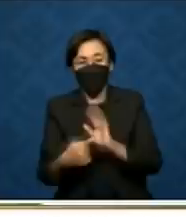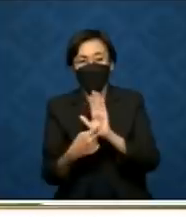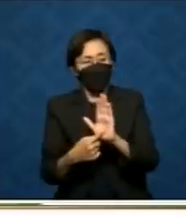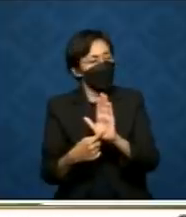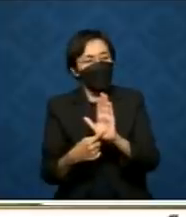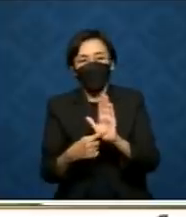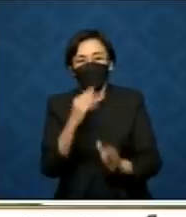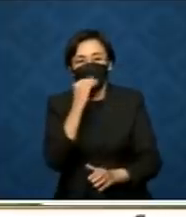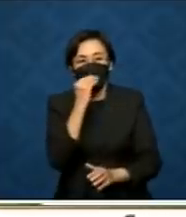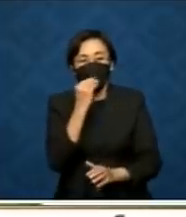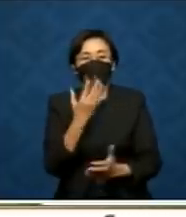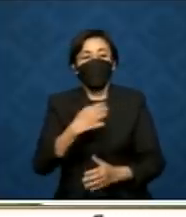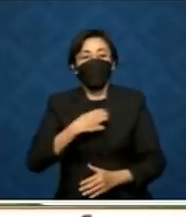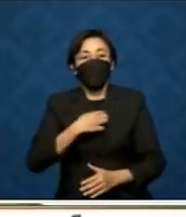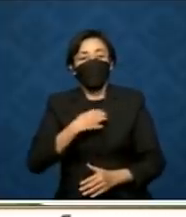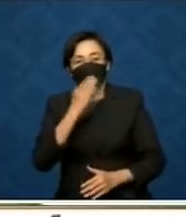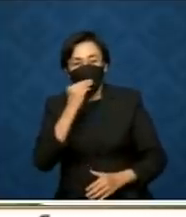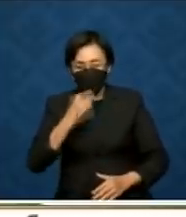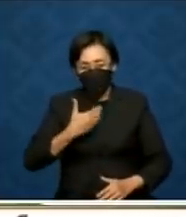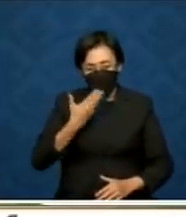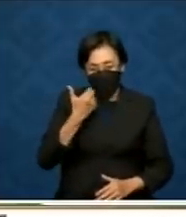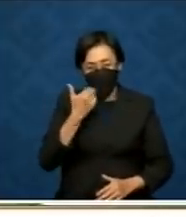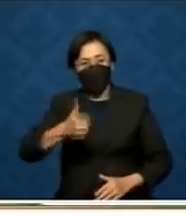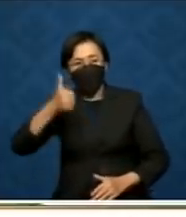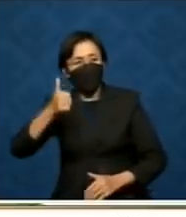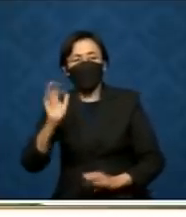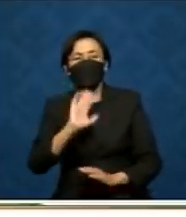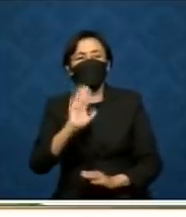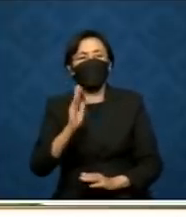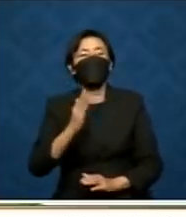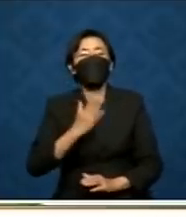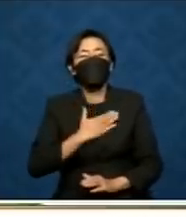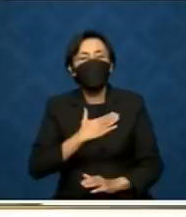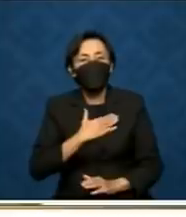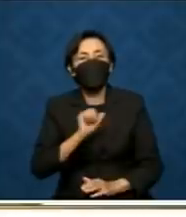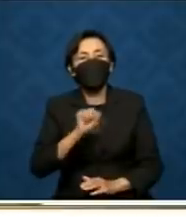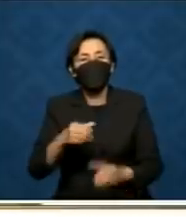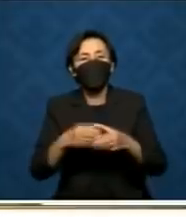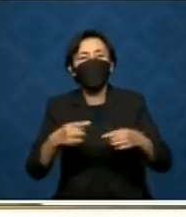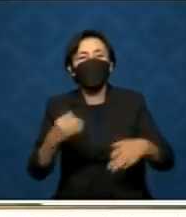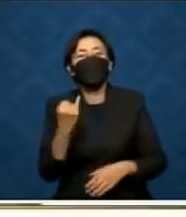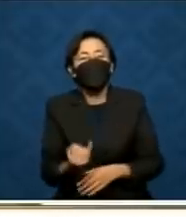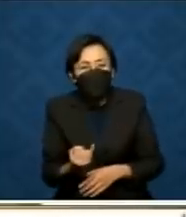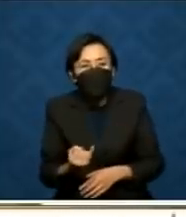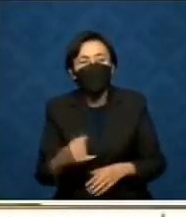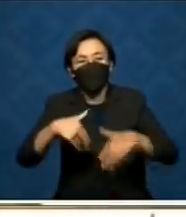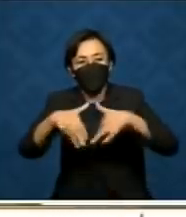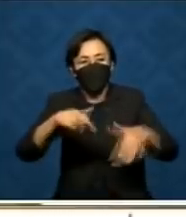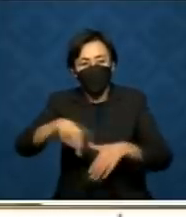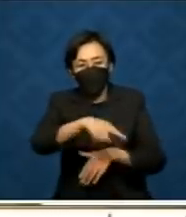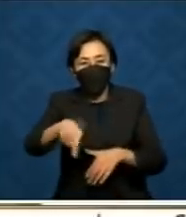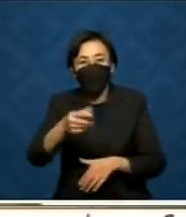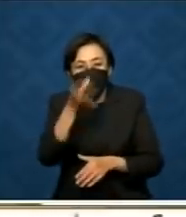นี่ท่านพูดไปจะเอาชนะพวกผมมันไม่เป็นไรหรอกยังไงก็แพ้กันแต่ชาวบ้านจะหลงมุมจากการตก